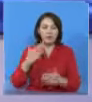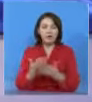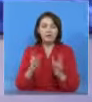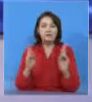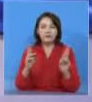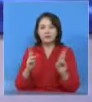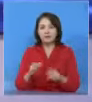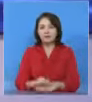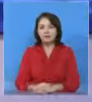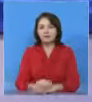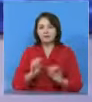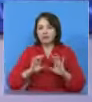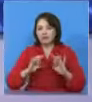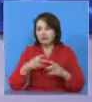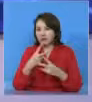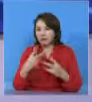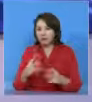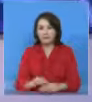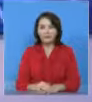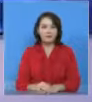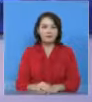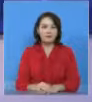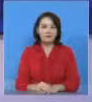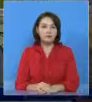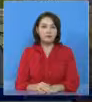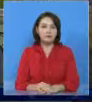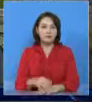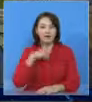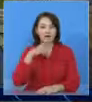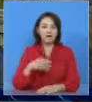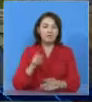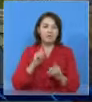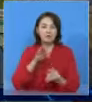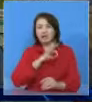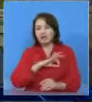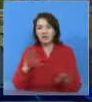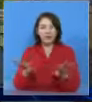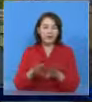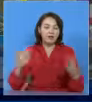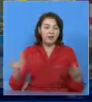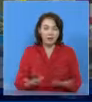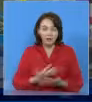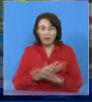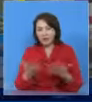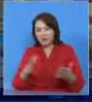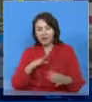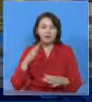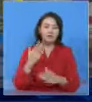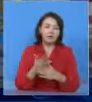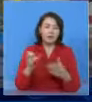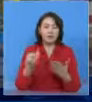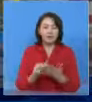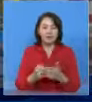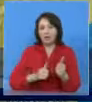кімдер? Әріптесім Дархан Мектепбай айтады. Аталған жиынның пайдасы сол өңірде бір қатар шара қолға алынды.